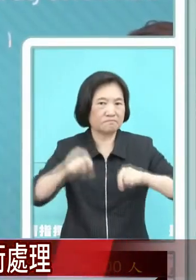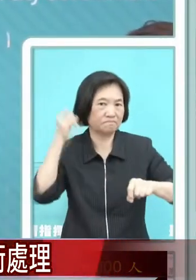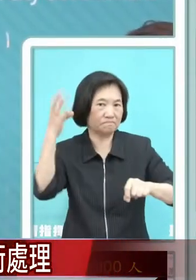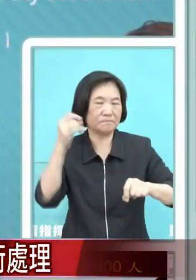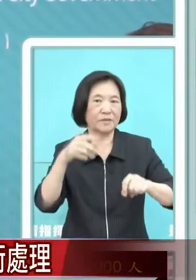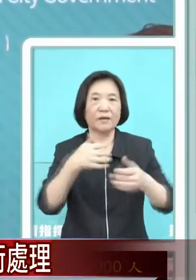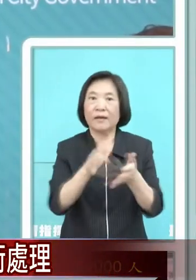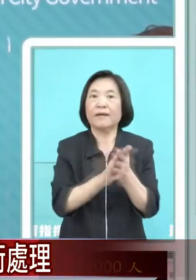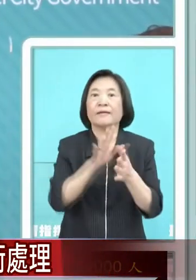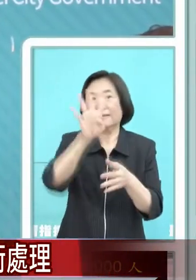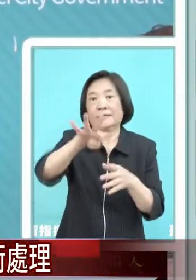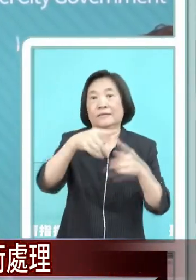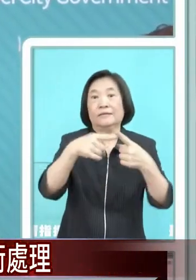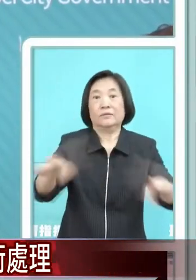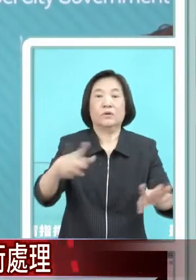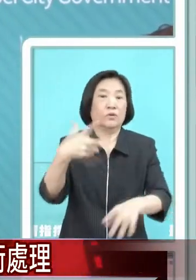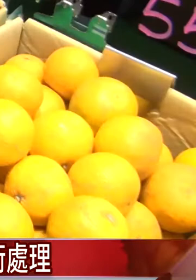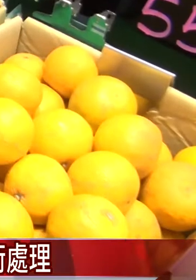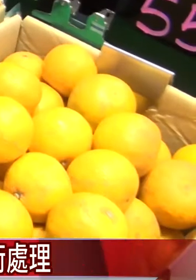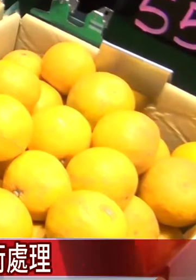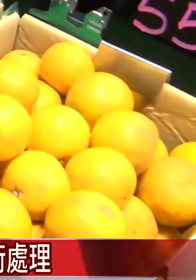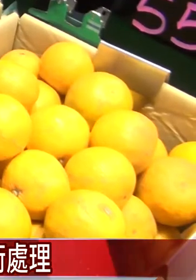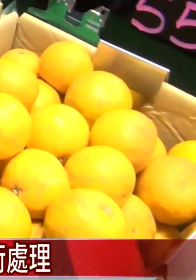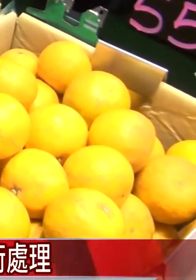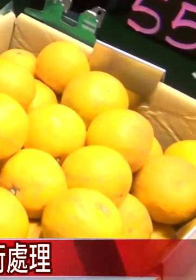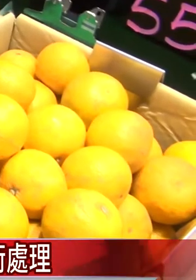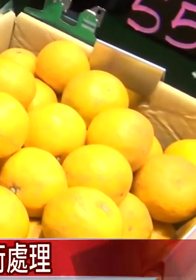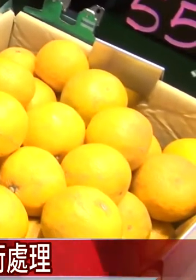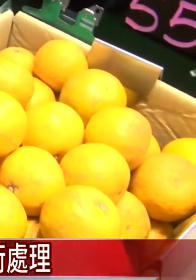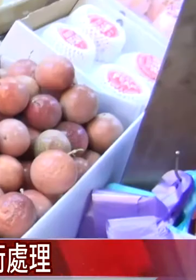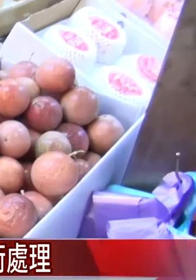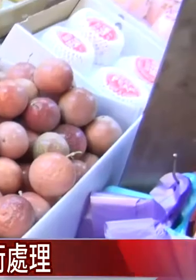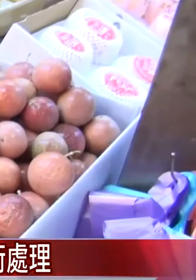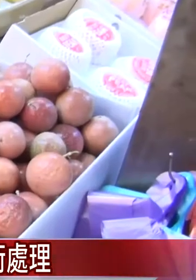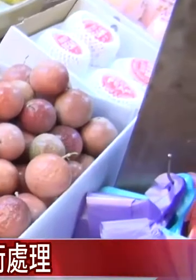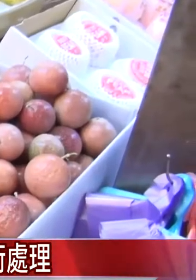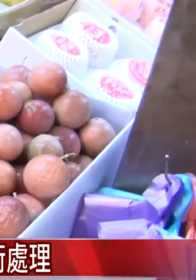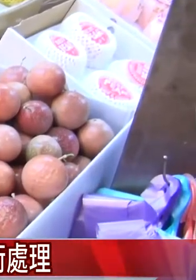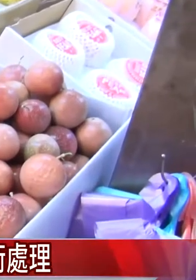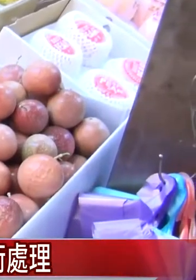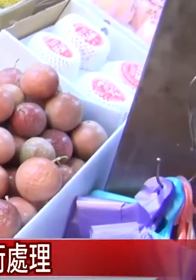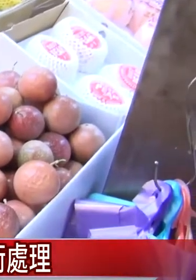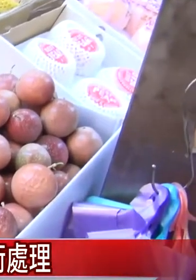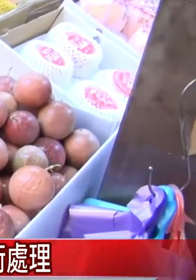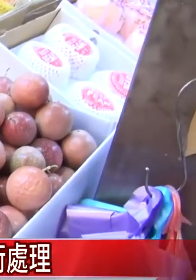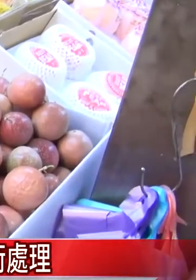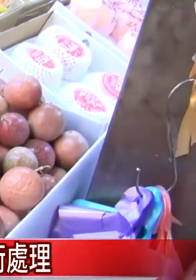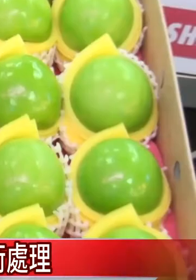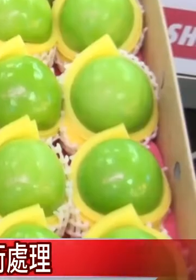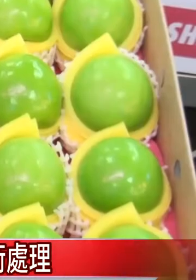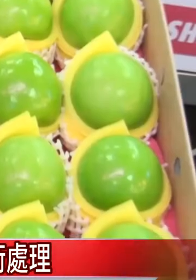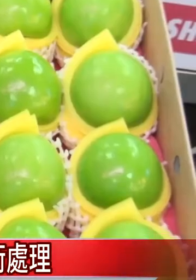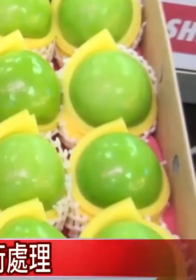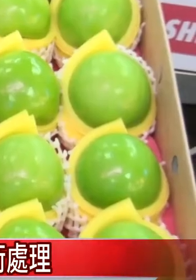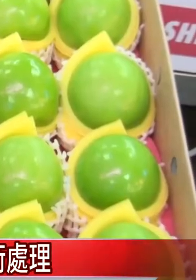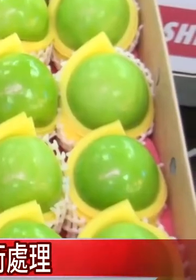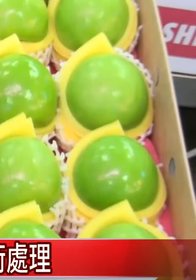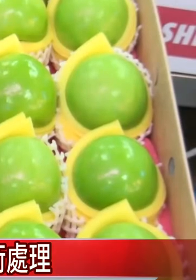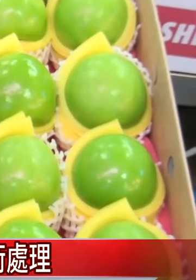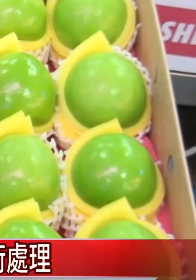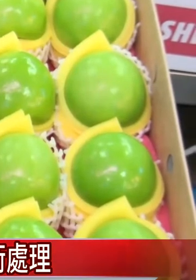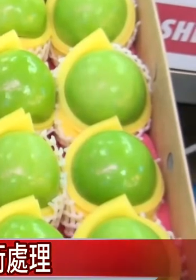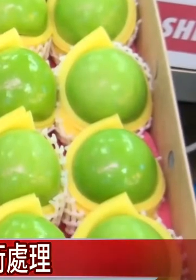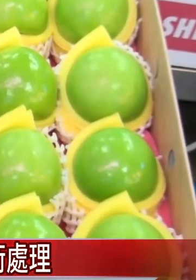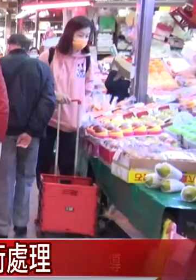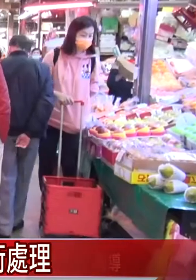脆就把这4000人全部打疫苗就解决掉。因为之前呢已经有做过快筛，你知道说那个大概有400多人那个之前已